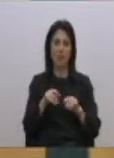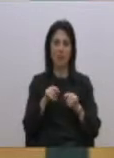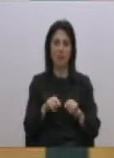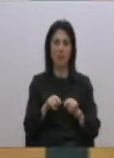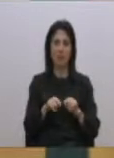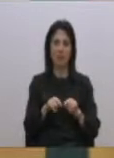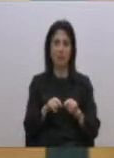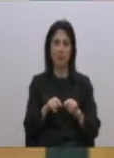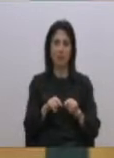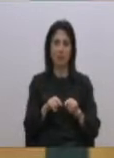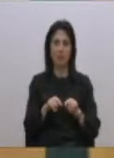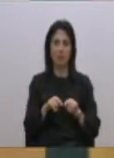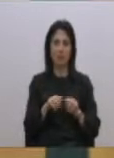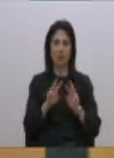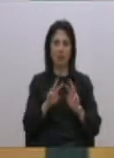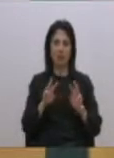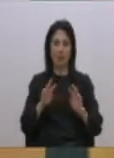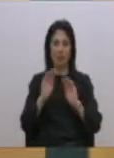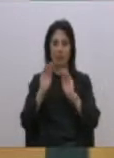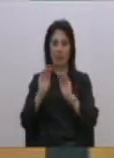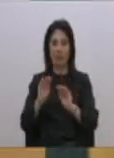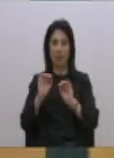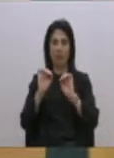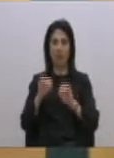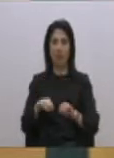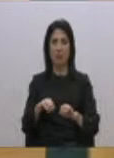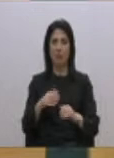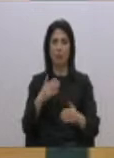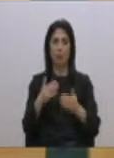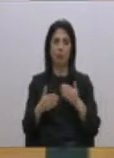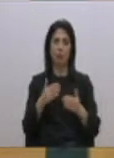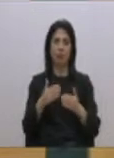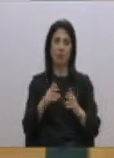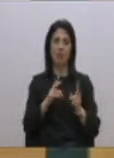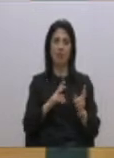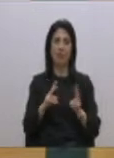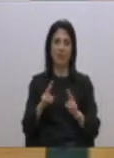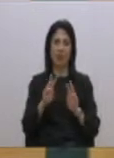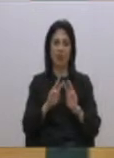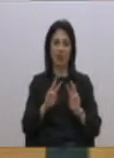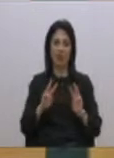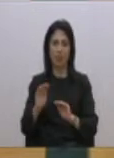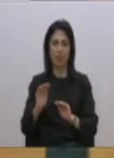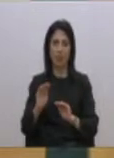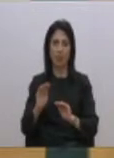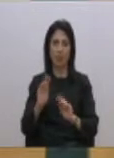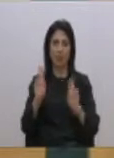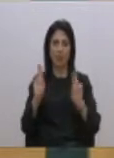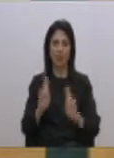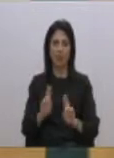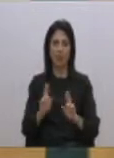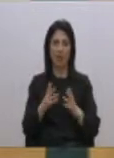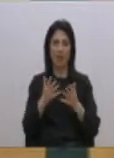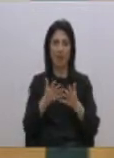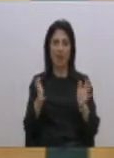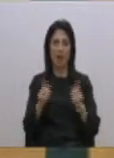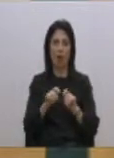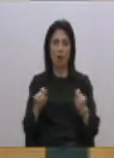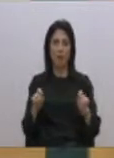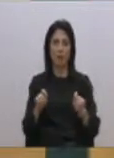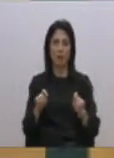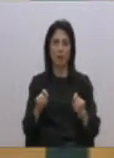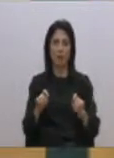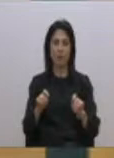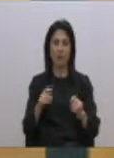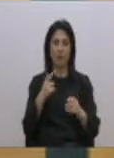გადაწყვეტილების ვებგვერდზე დადების შესაძლებლობა, თუმცა ვინაიდან ვებგვერდზე დადებართი